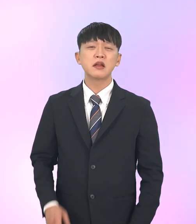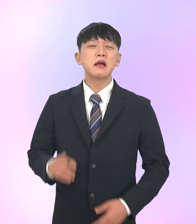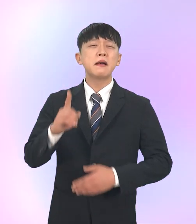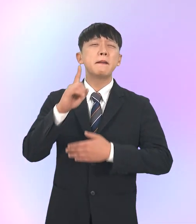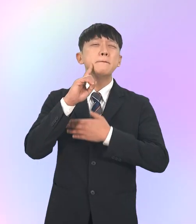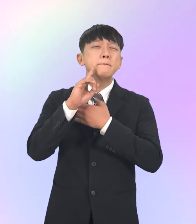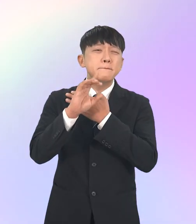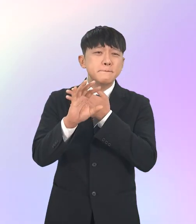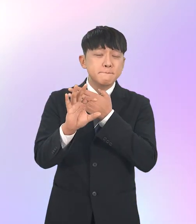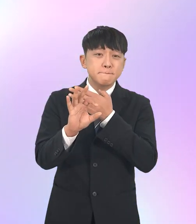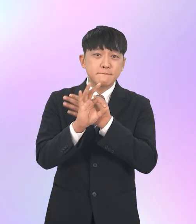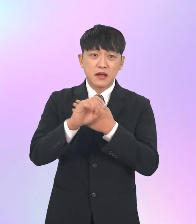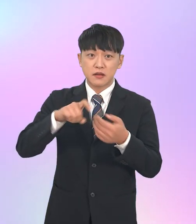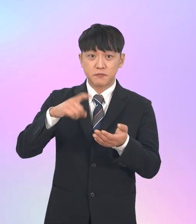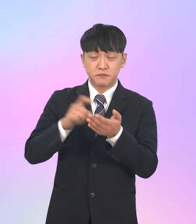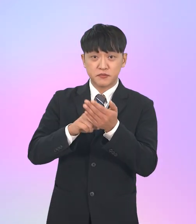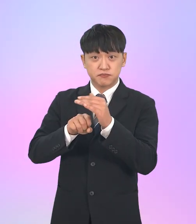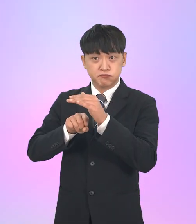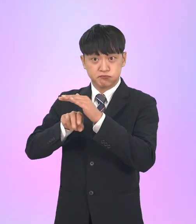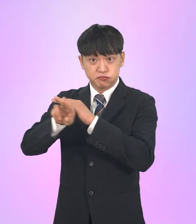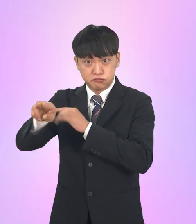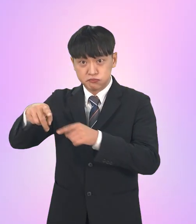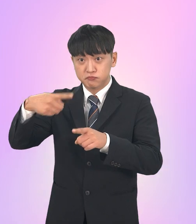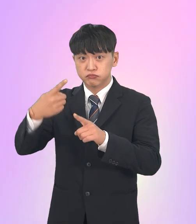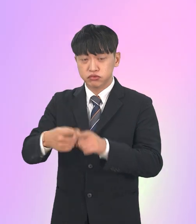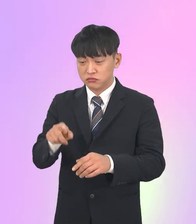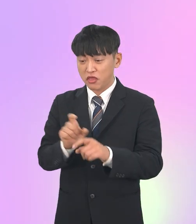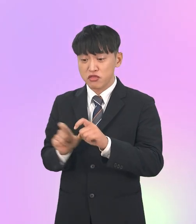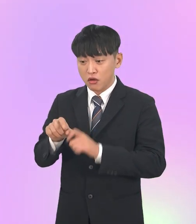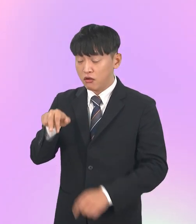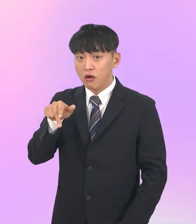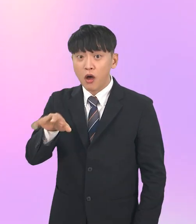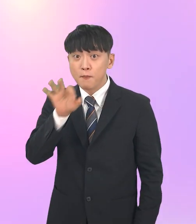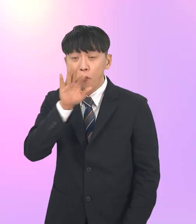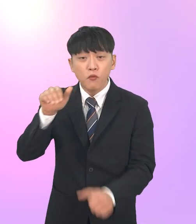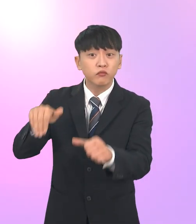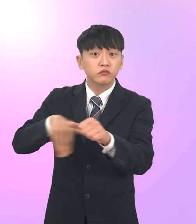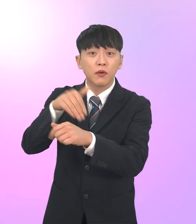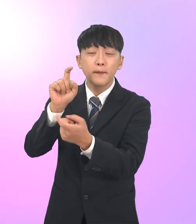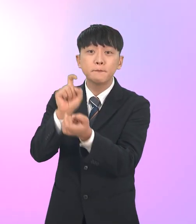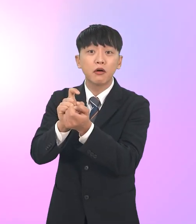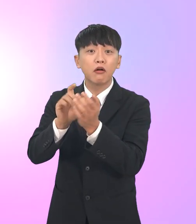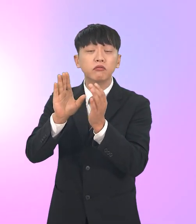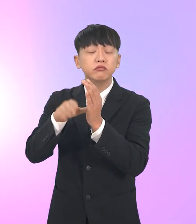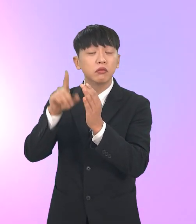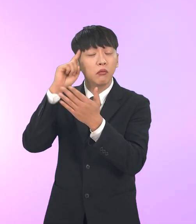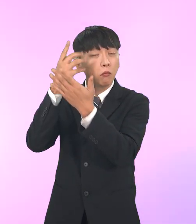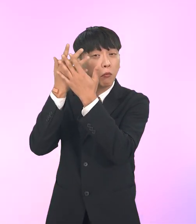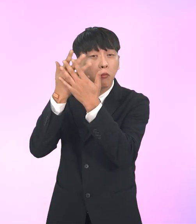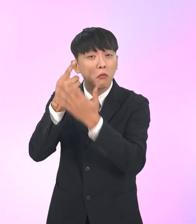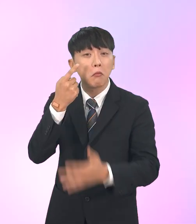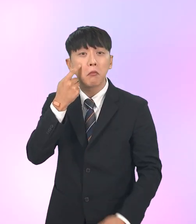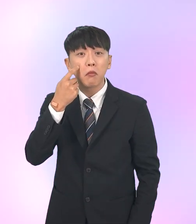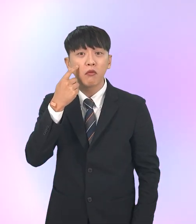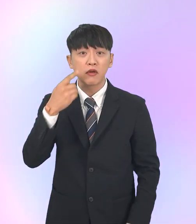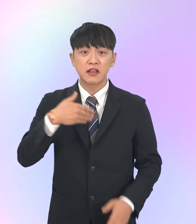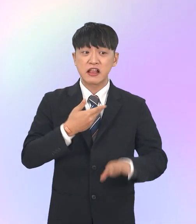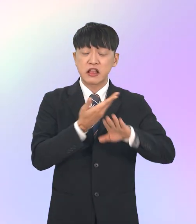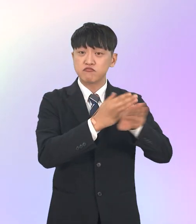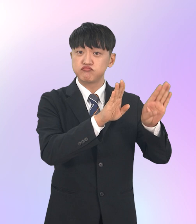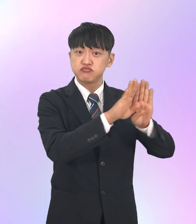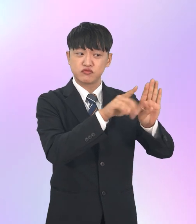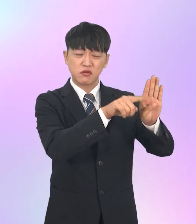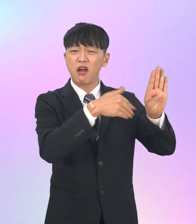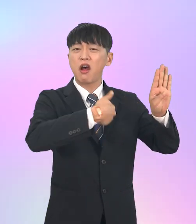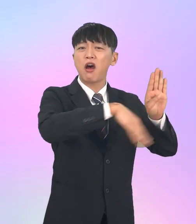그런데 만약 비상구로 탈출하다가 더 이상 밑으로 이동하지 못하는 상황이 발생했다고 생각해봐요. 나는 다른